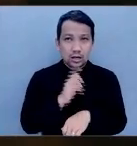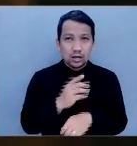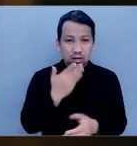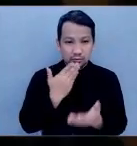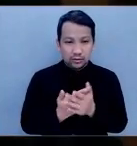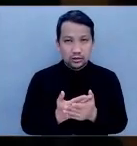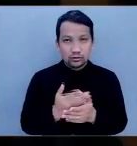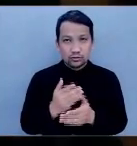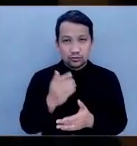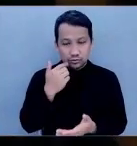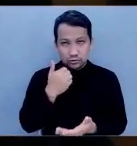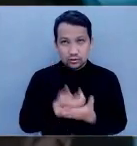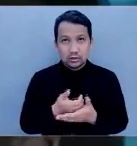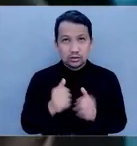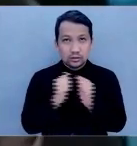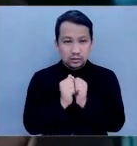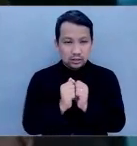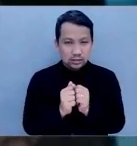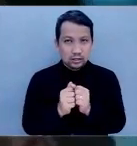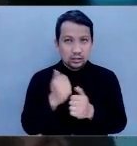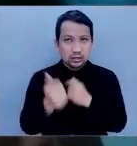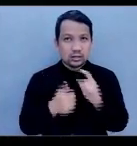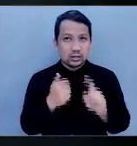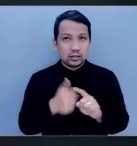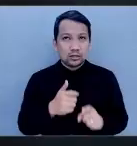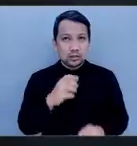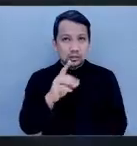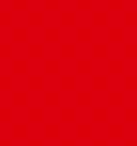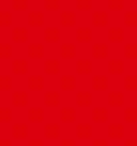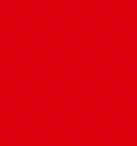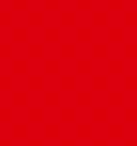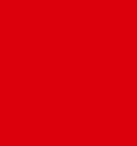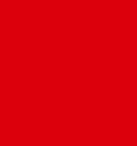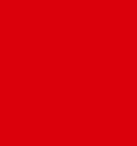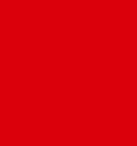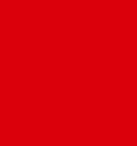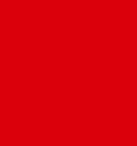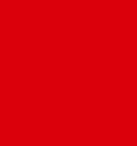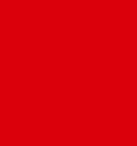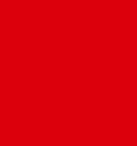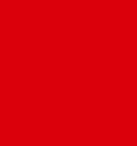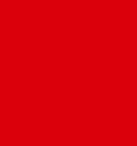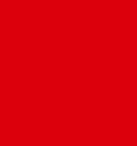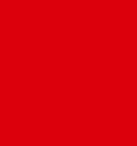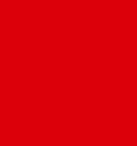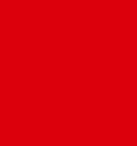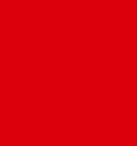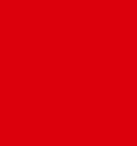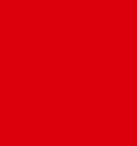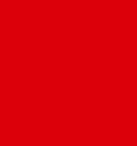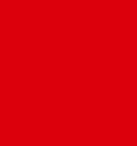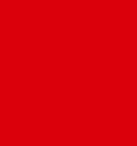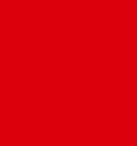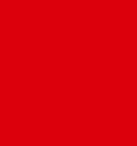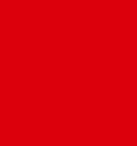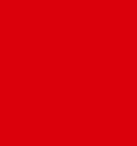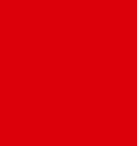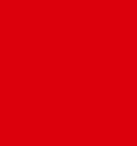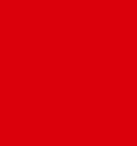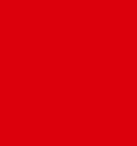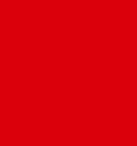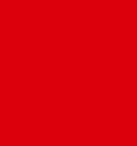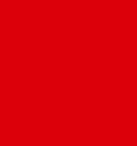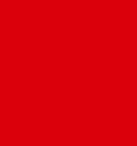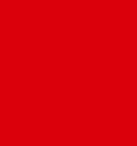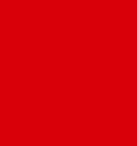Girl kasama si Golden Globe nominee Dolly De Leon. Mga kapatid, yun is babaw po. Iba na ang may alam at